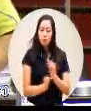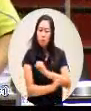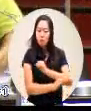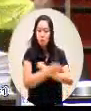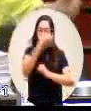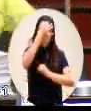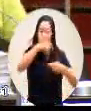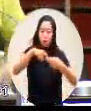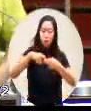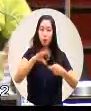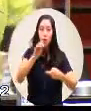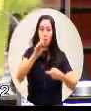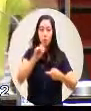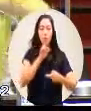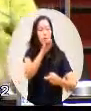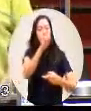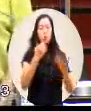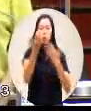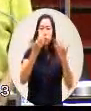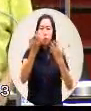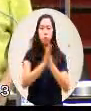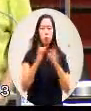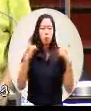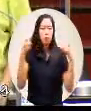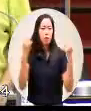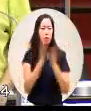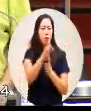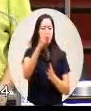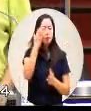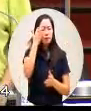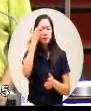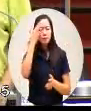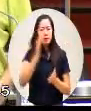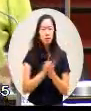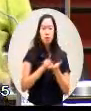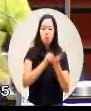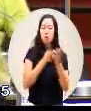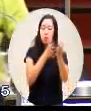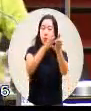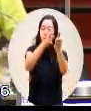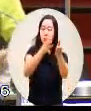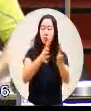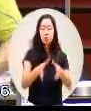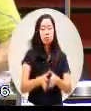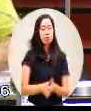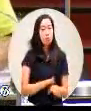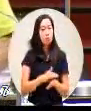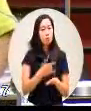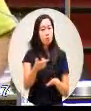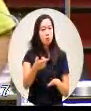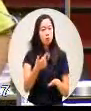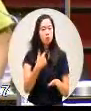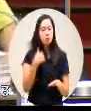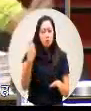嫌？讲个清楚，莫个常常互人咧投诉嘛。啊，我是输出这个原因，请他